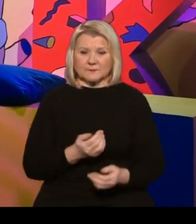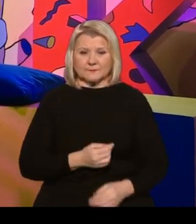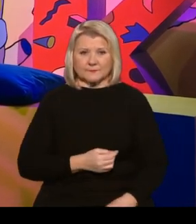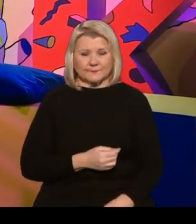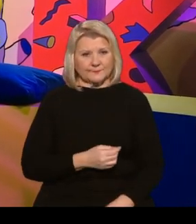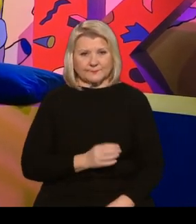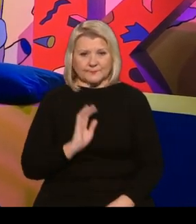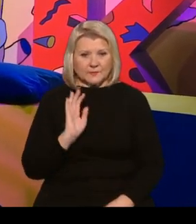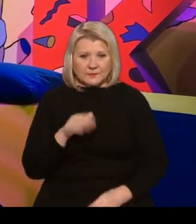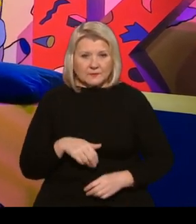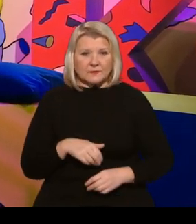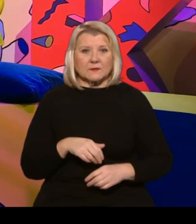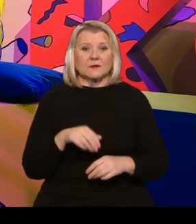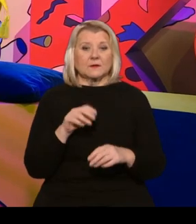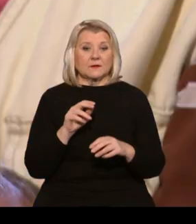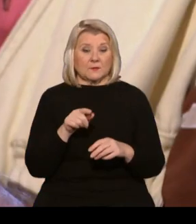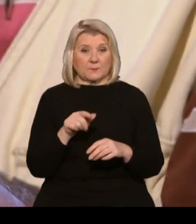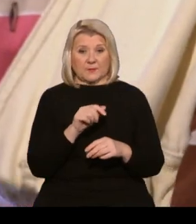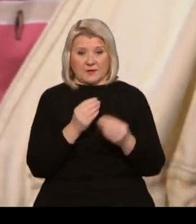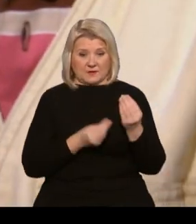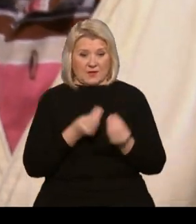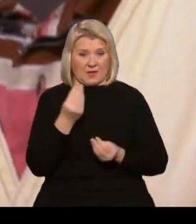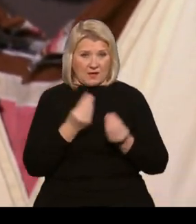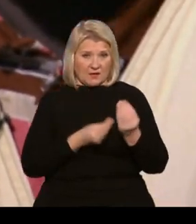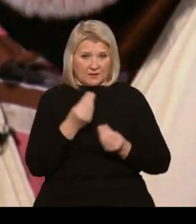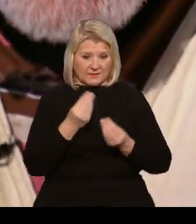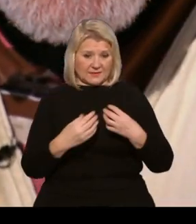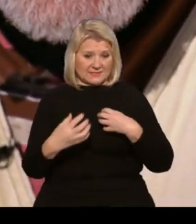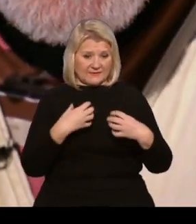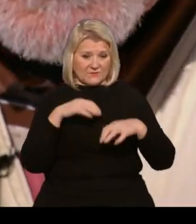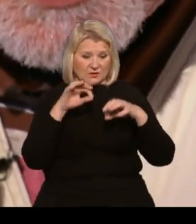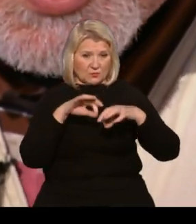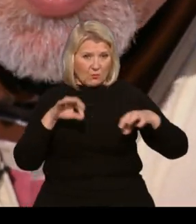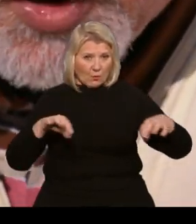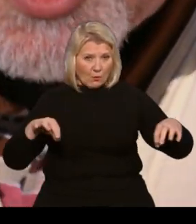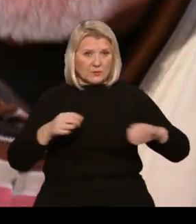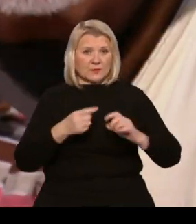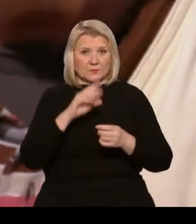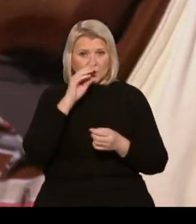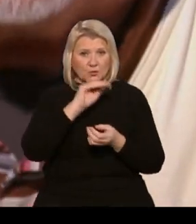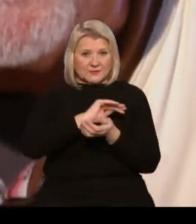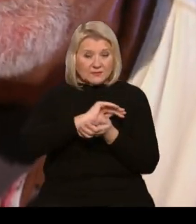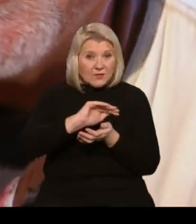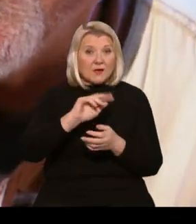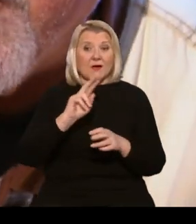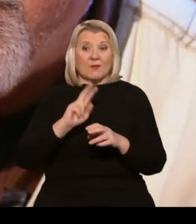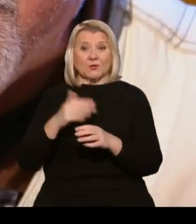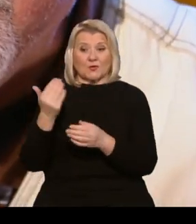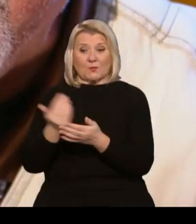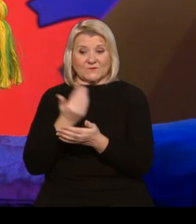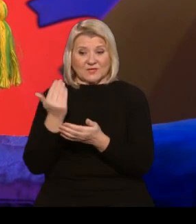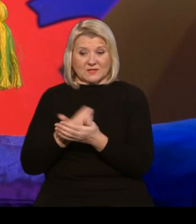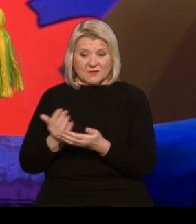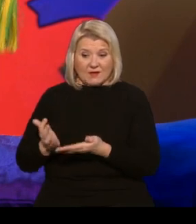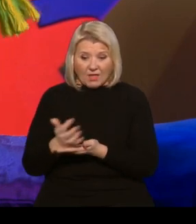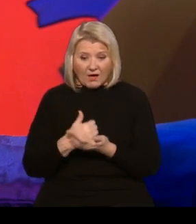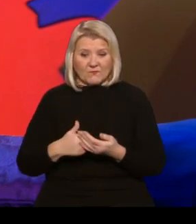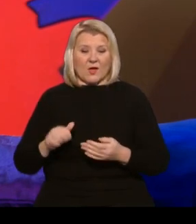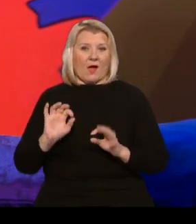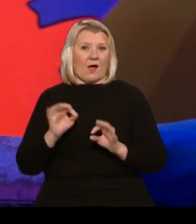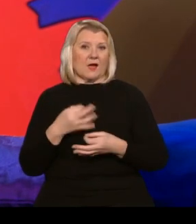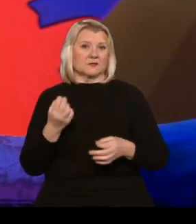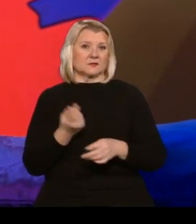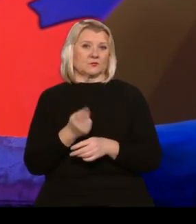chudý si pak s těmi bramborami hrál loutkové divadlo pro obecenstvo a tím si vydělal na živobytí. No